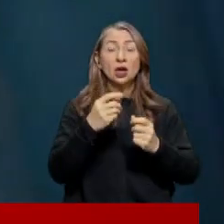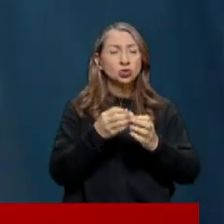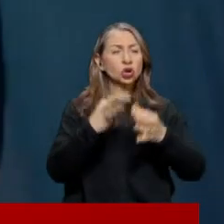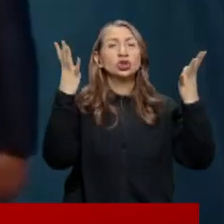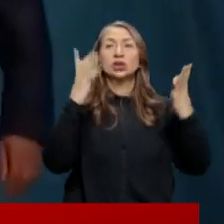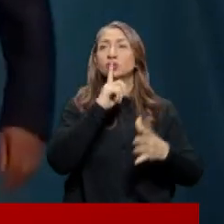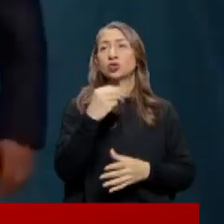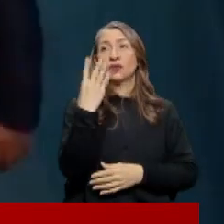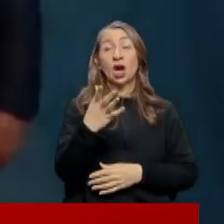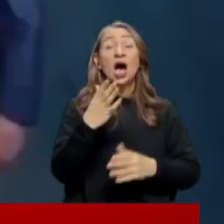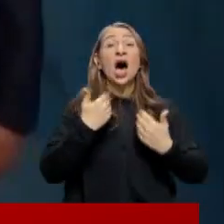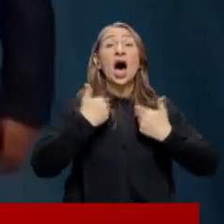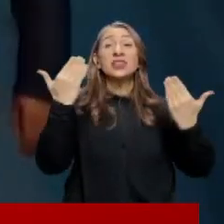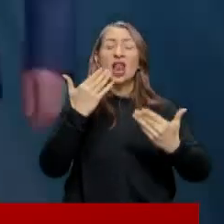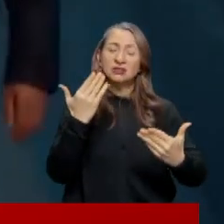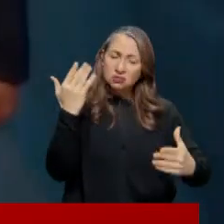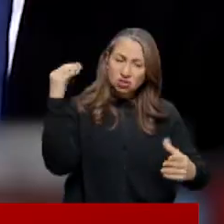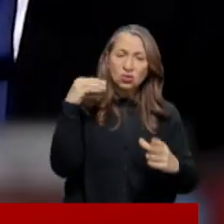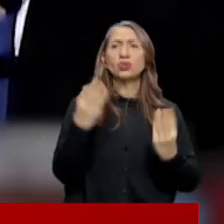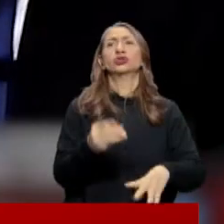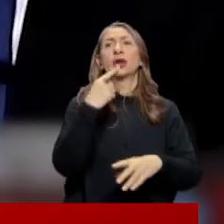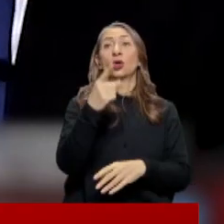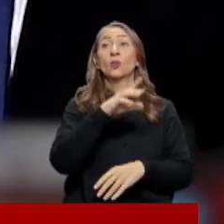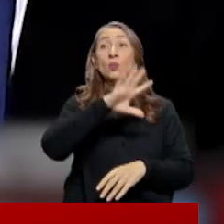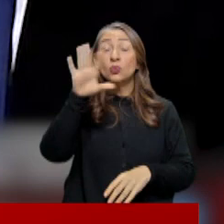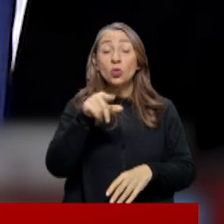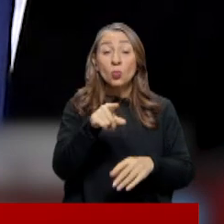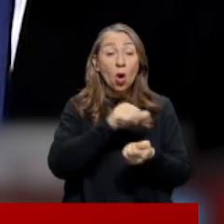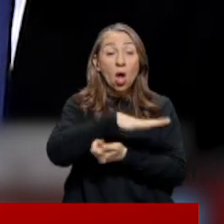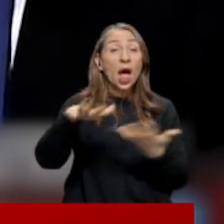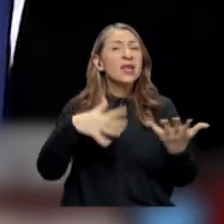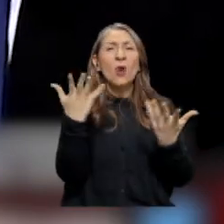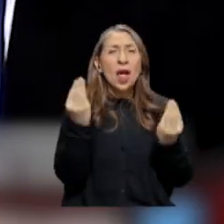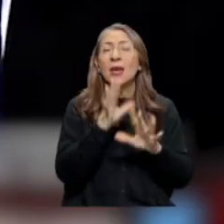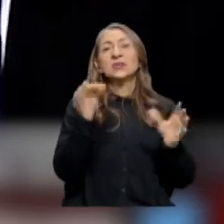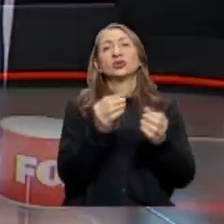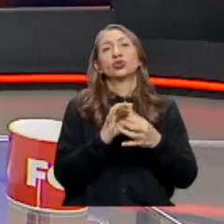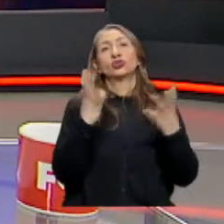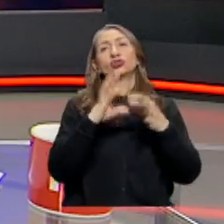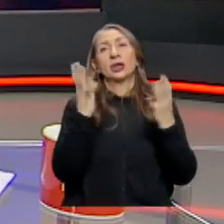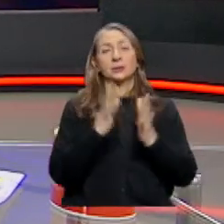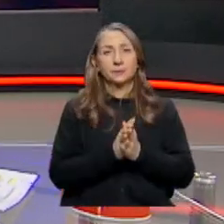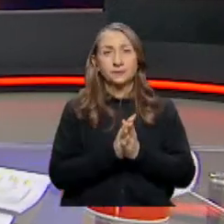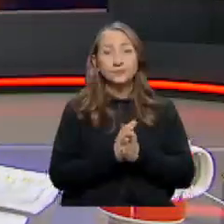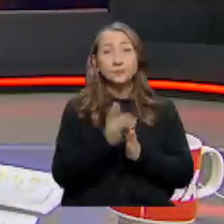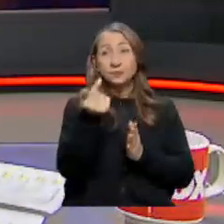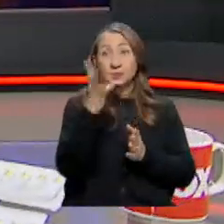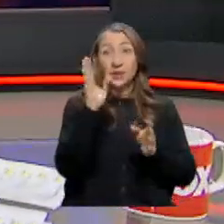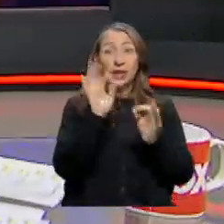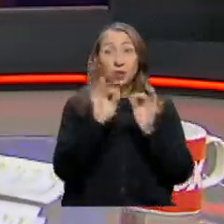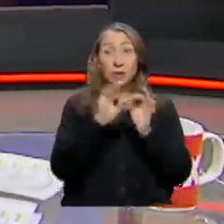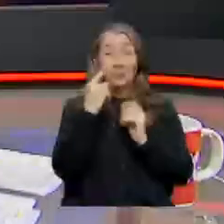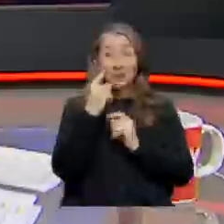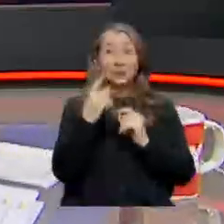aydınlatacağız sözü veriyor. Adalet yerini bulacak diyor. Bütün bu olaylar aydınlanacak. Birazdan ekonomiye